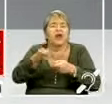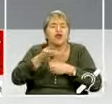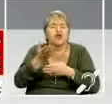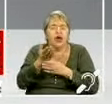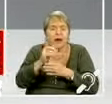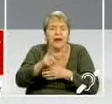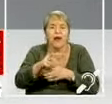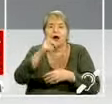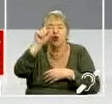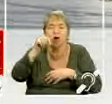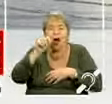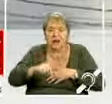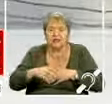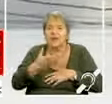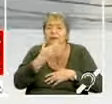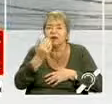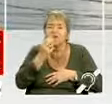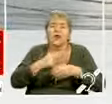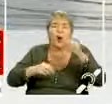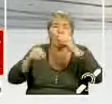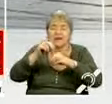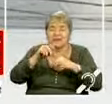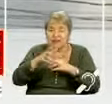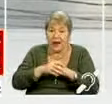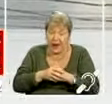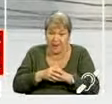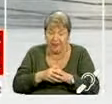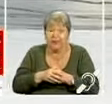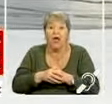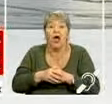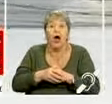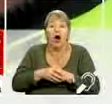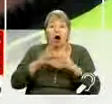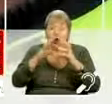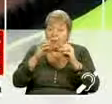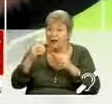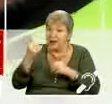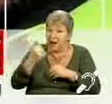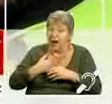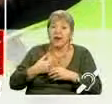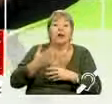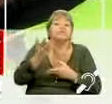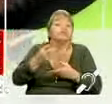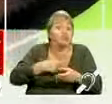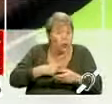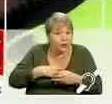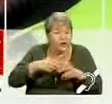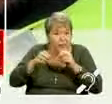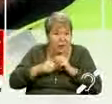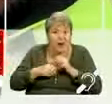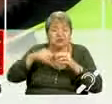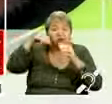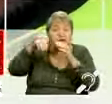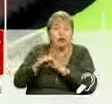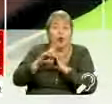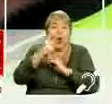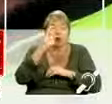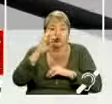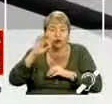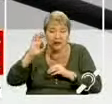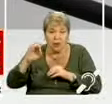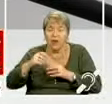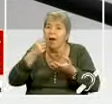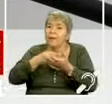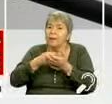a beneficia de plafonare, susțin reprezentanții furnizorilor de electricitate. Românii care se încadrează la consumul de sub 100 de kW pe oră vor plăti